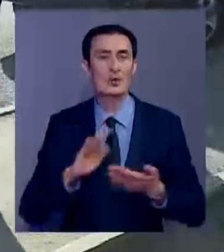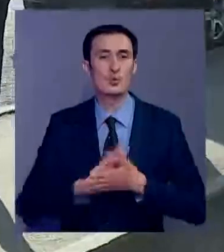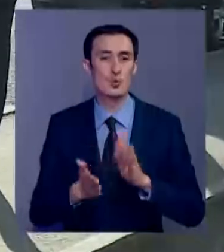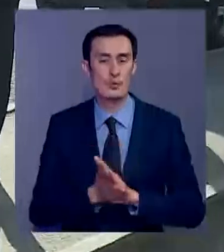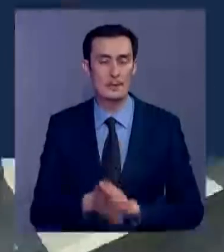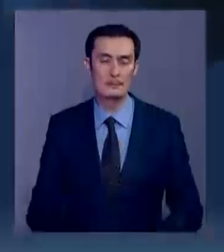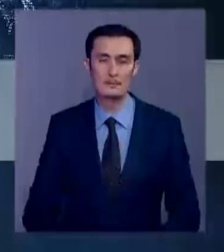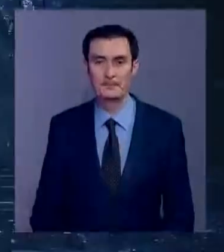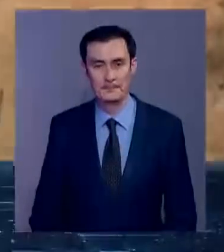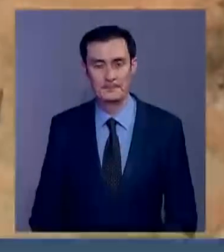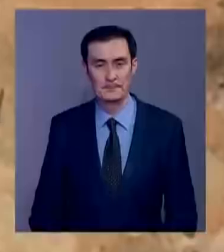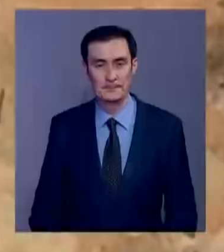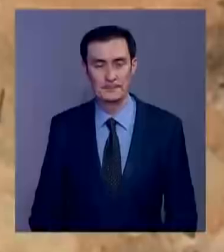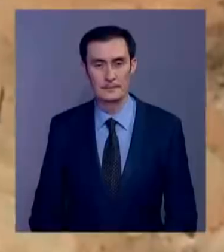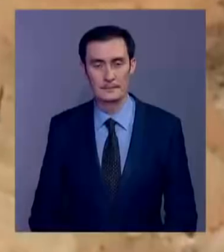условиях.